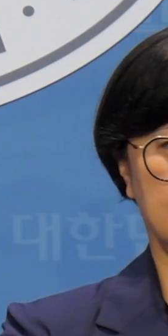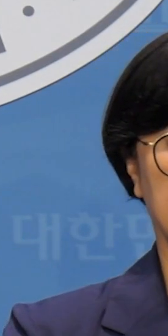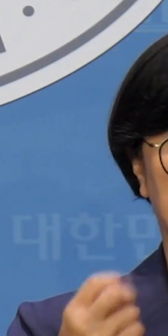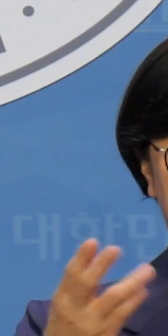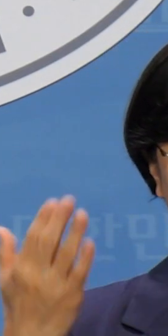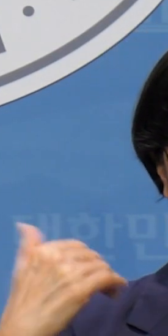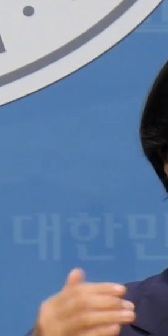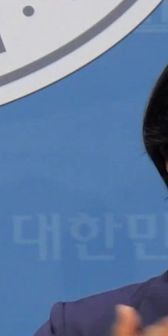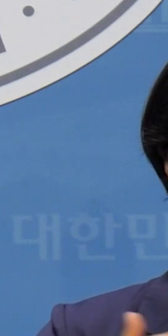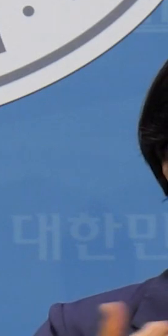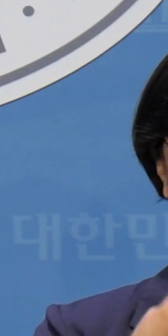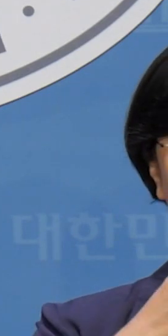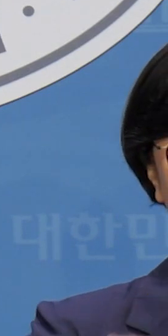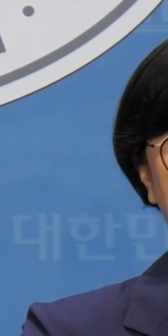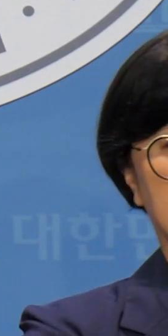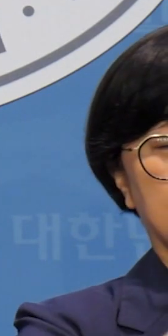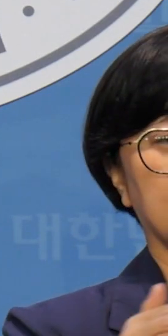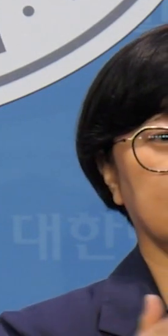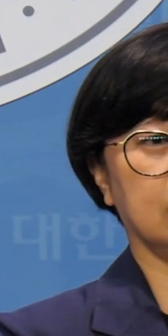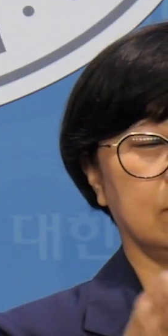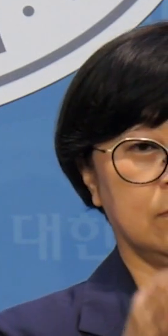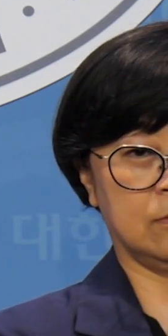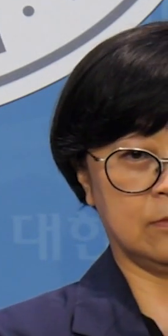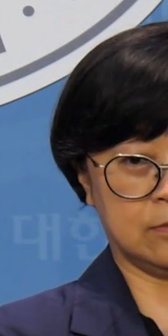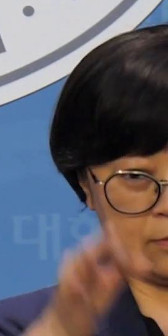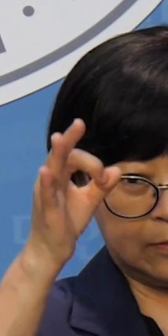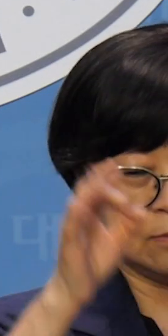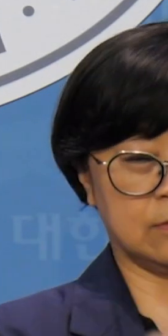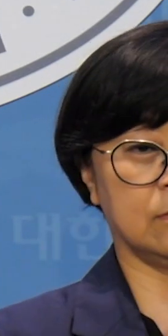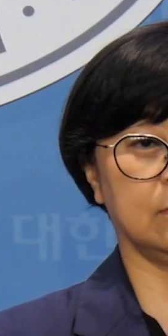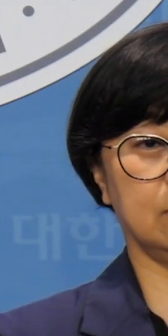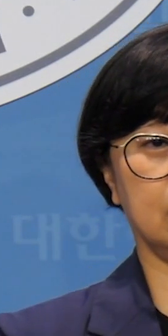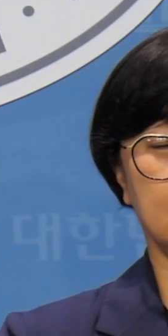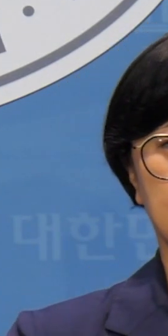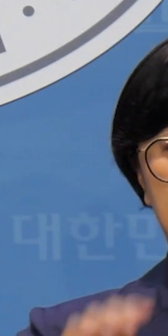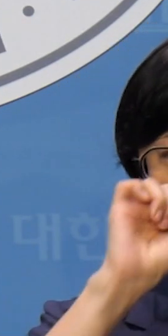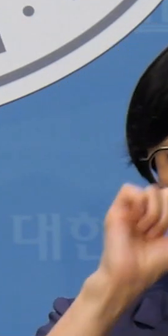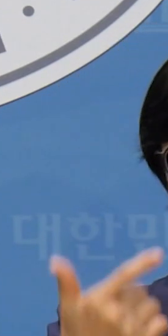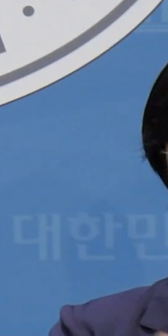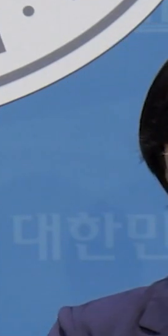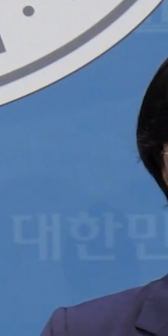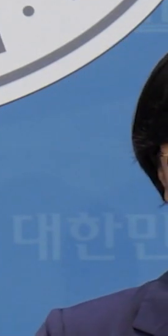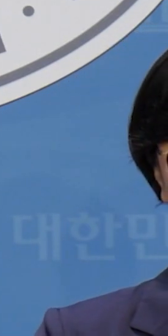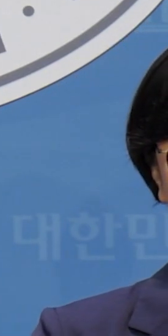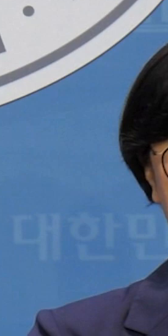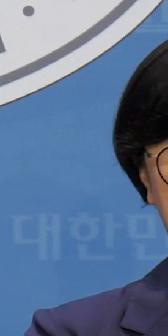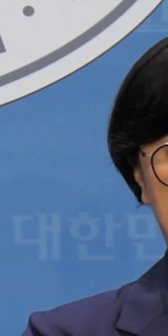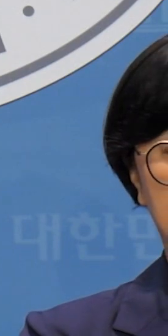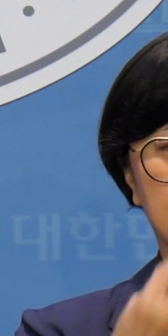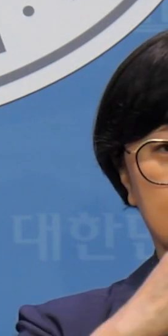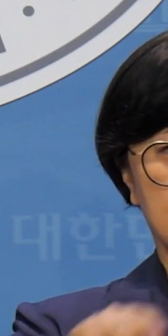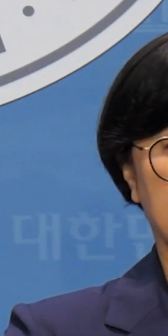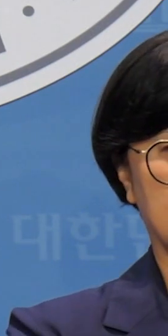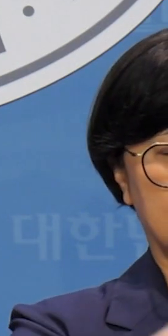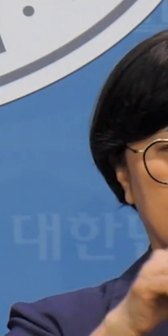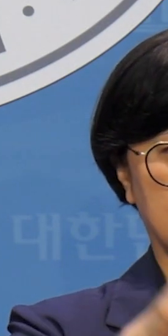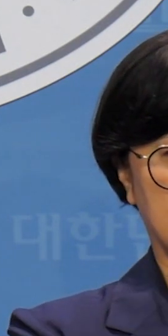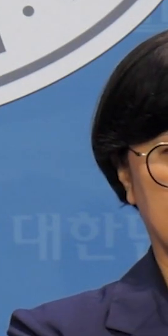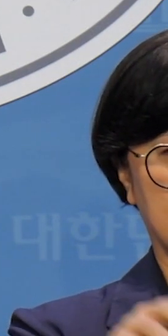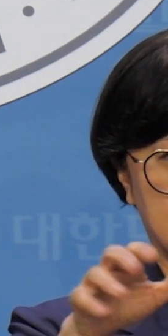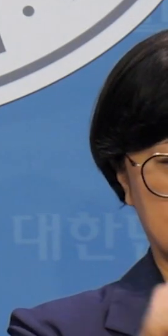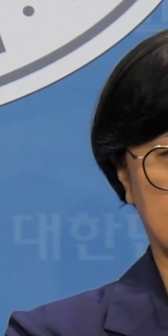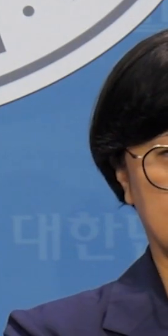전 수도권에서 부동산값 급등에 대한 부정적인 여론이 늘자 수도권 표심을 잡기